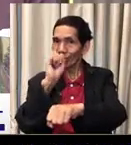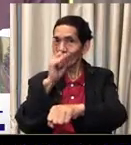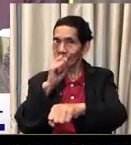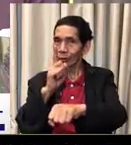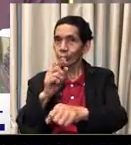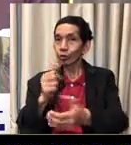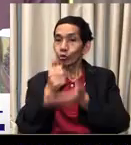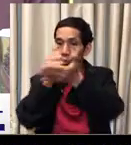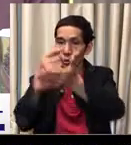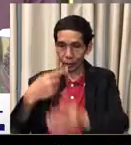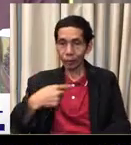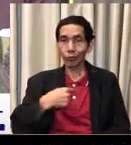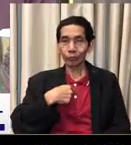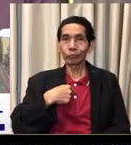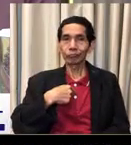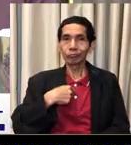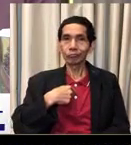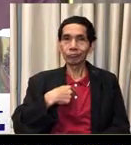Tulungan ninyo ko.